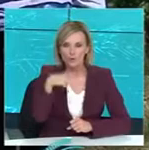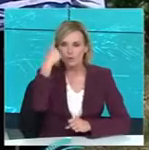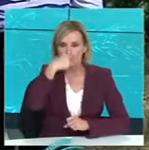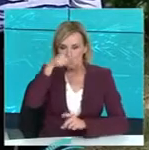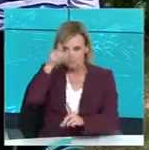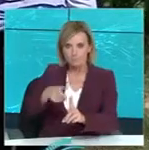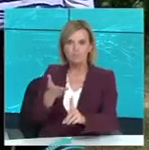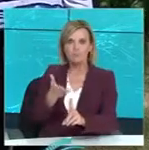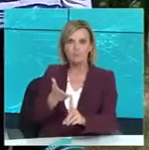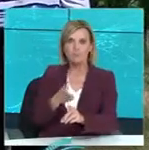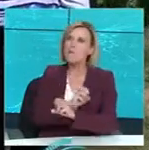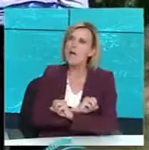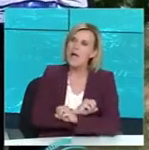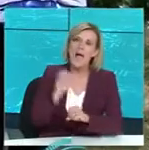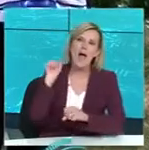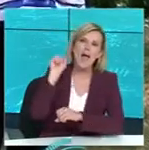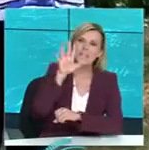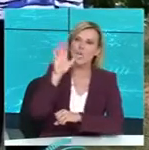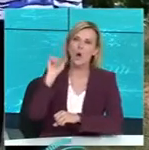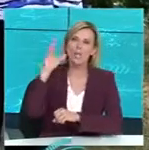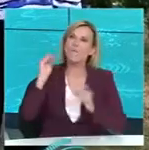όλη την Ευρώπη και όλη τη Βόρεια Αμερική,